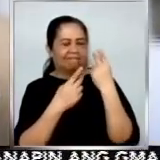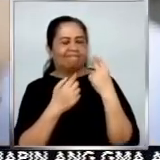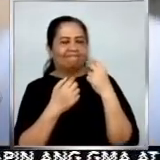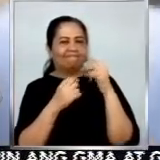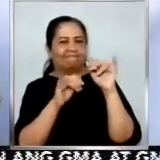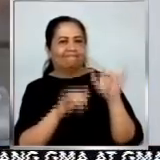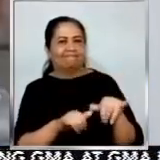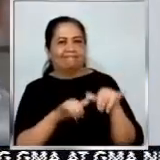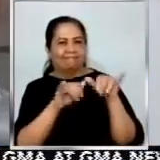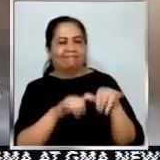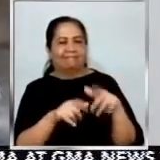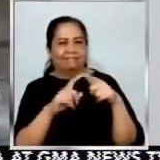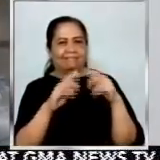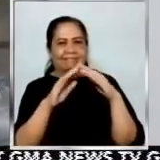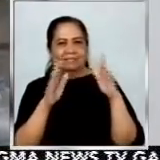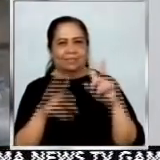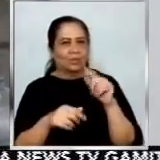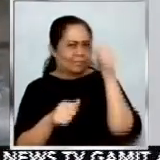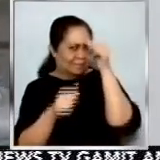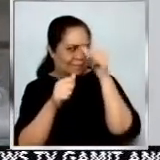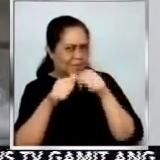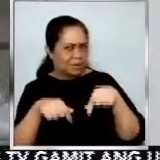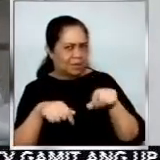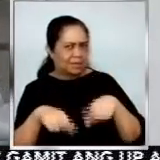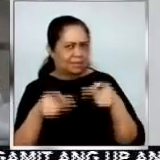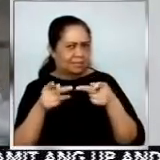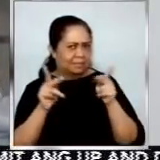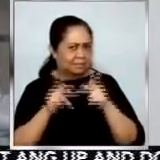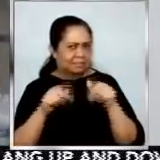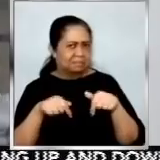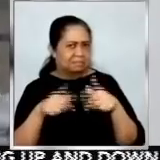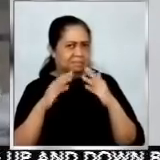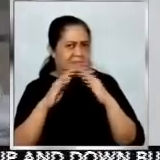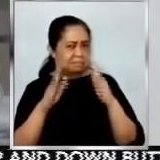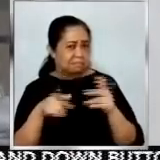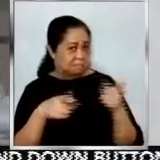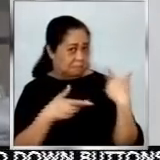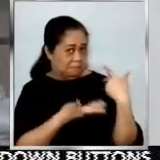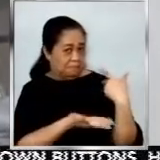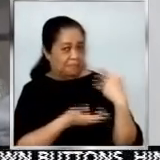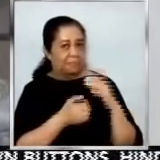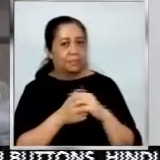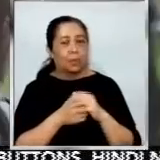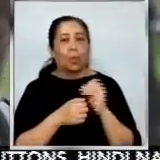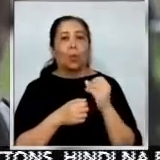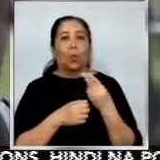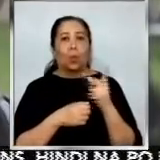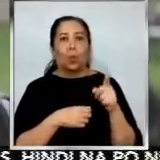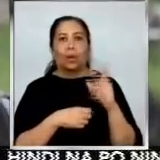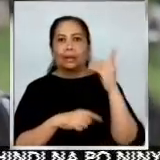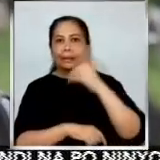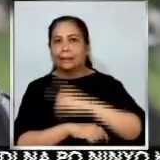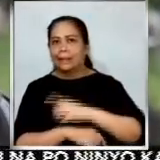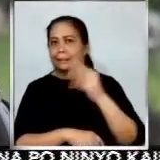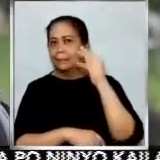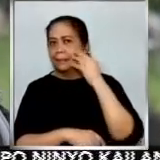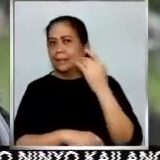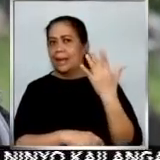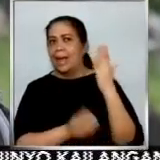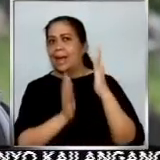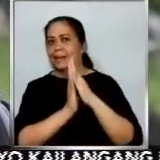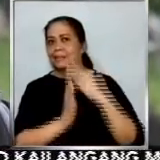ito. So what's your memory of this place, of this road? Do you have any? Oh, the day that Mikael asked me to be his